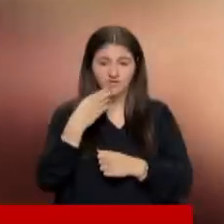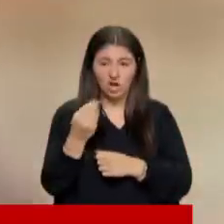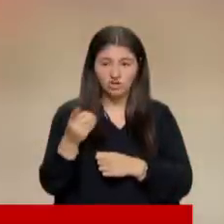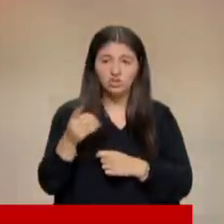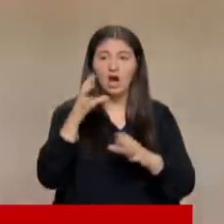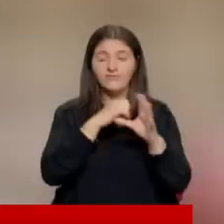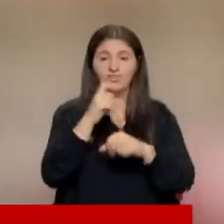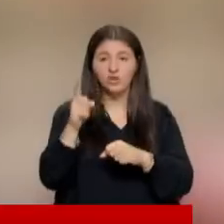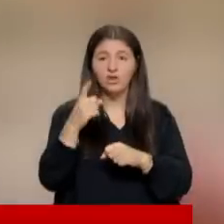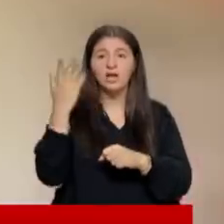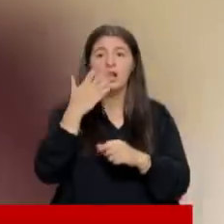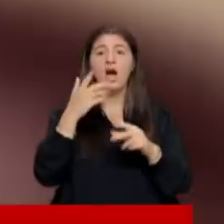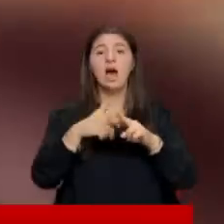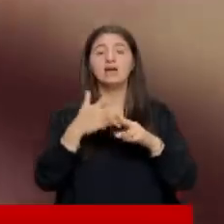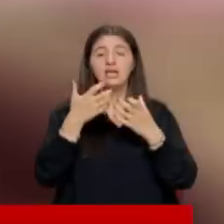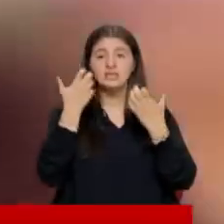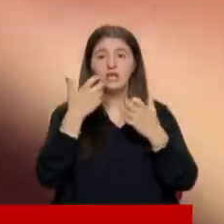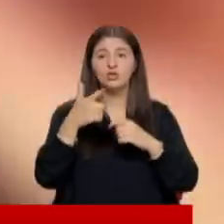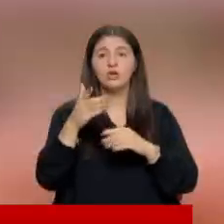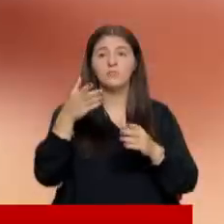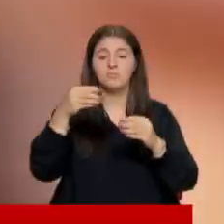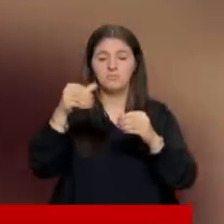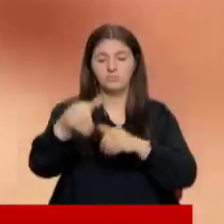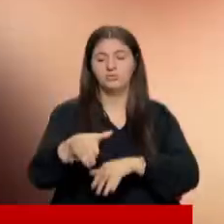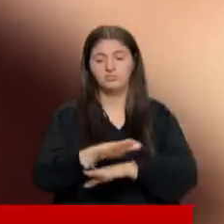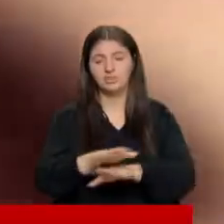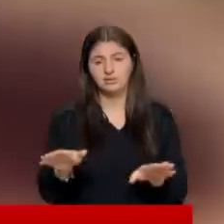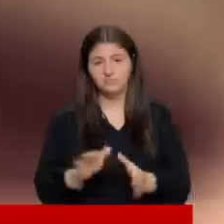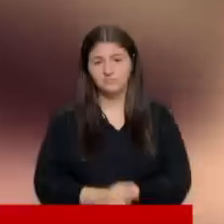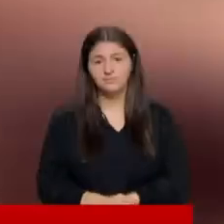Afyonkarahisar'da Karaaslan Köyü mezarlığında defnedildi